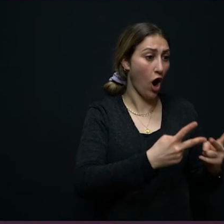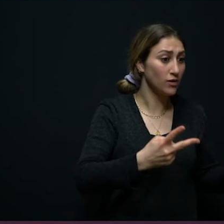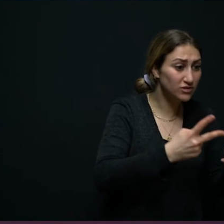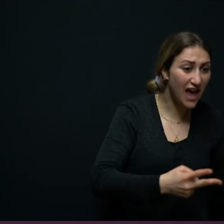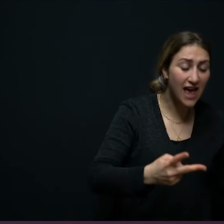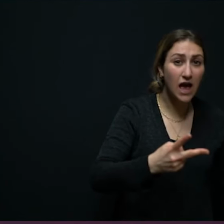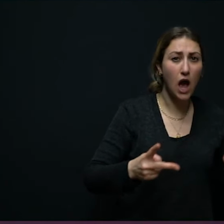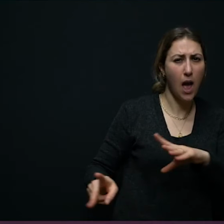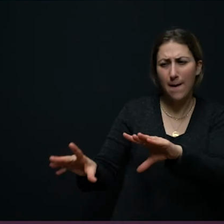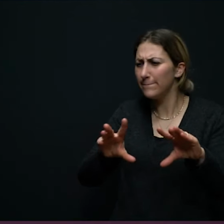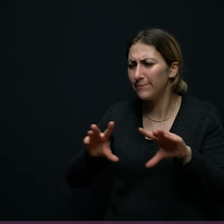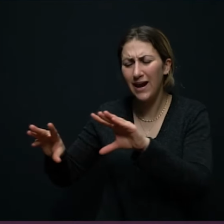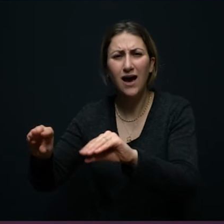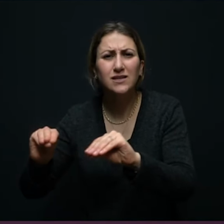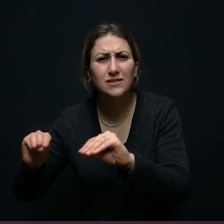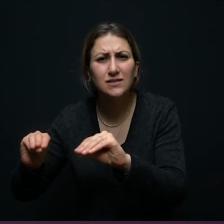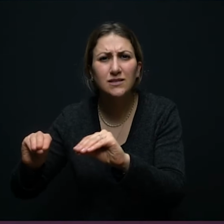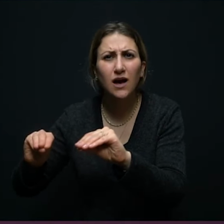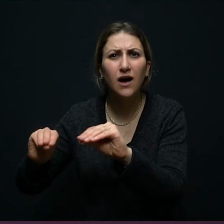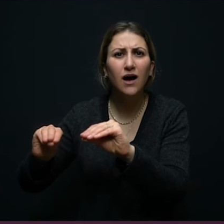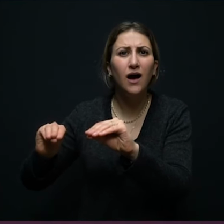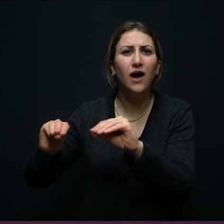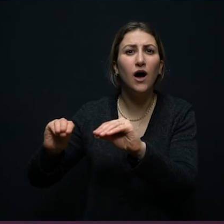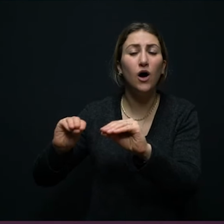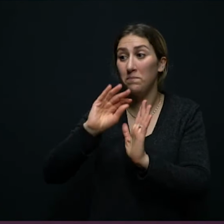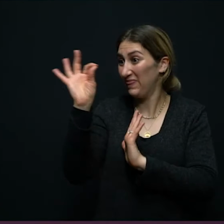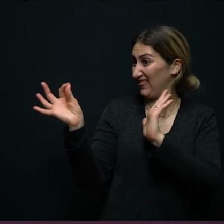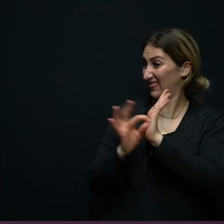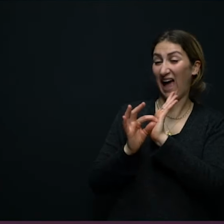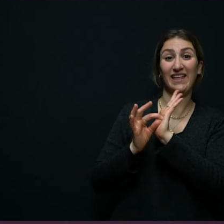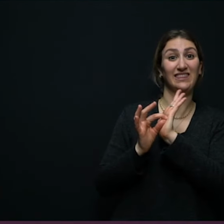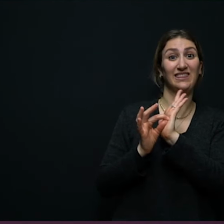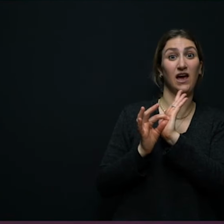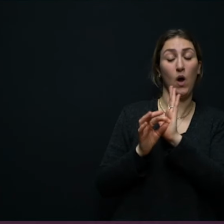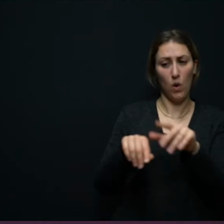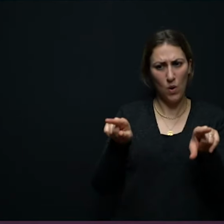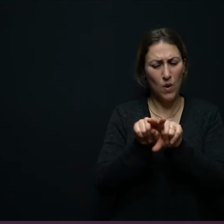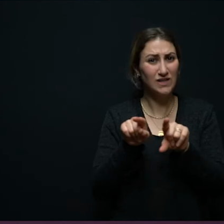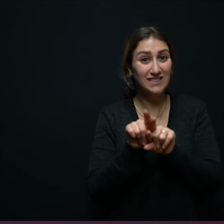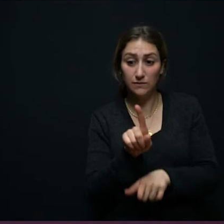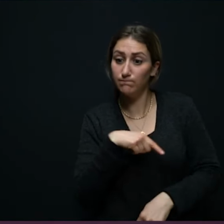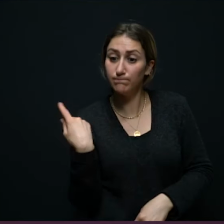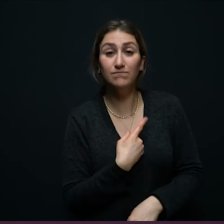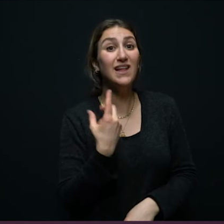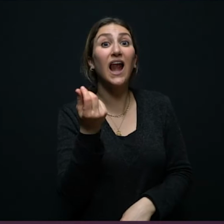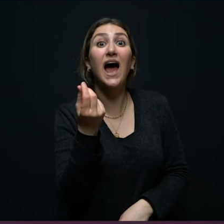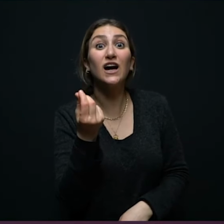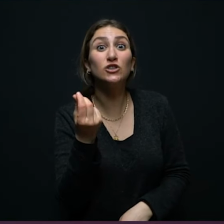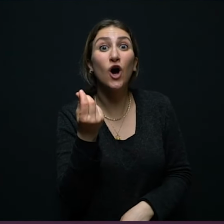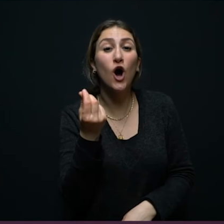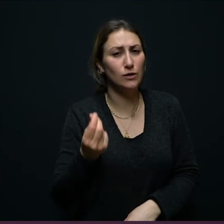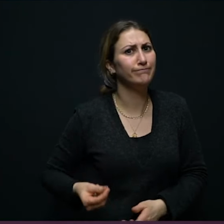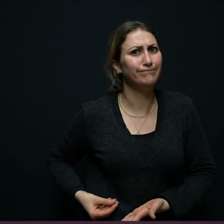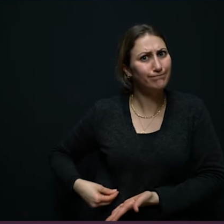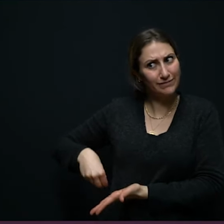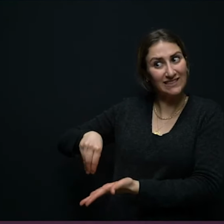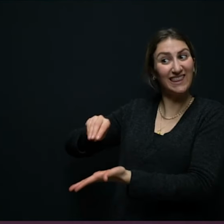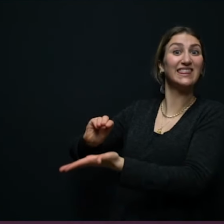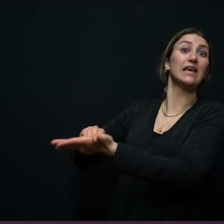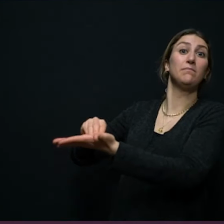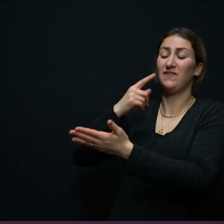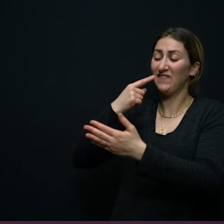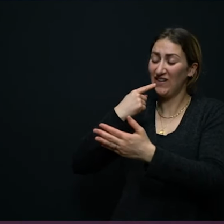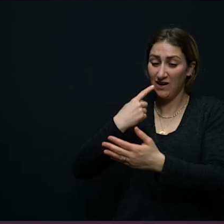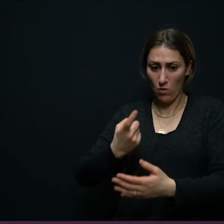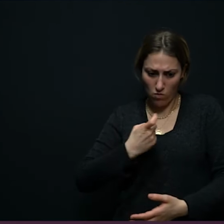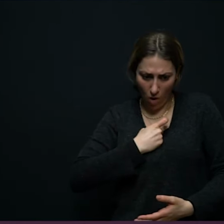partie nos biens la dîme c'est quelque chose que dieu veut que nous mettions à part pour lui le 1er mai le premier le fils